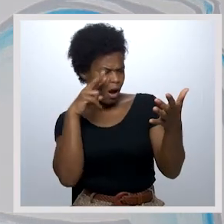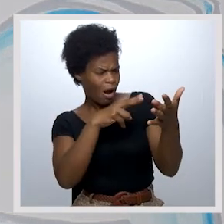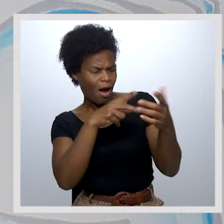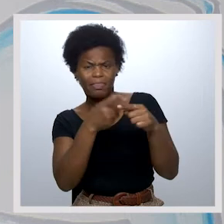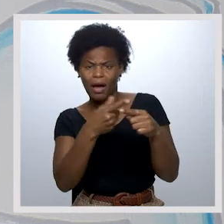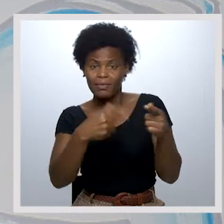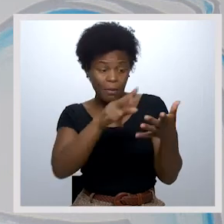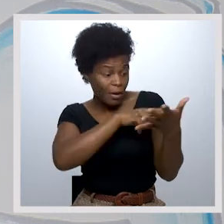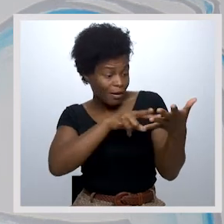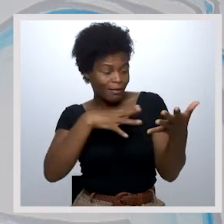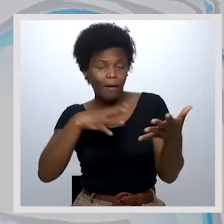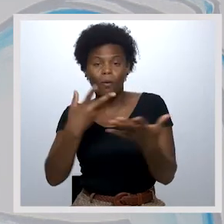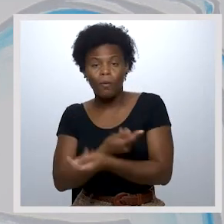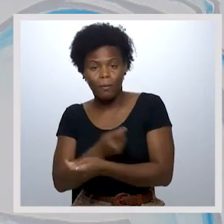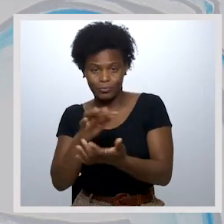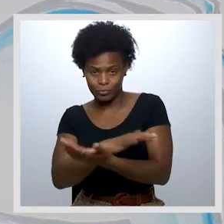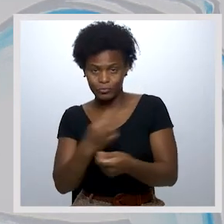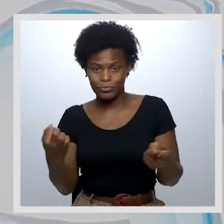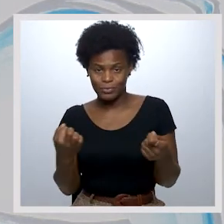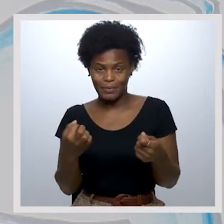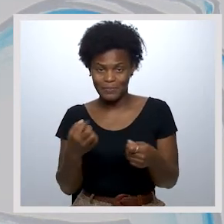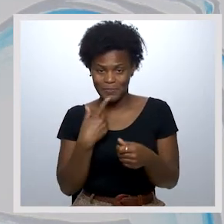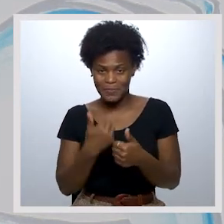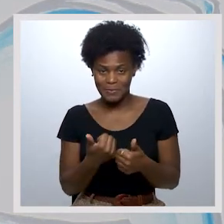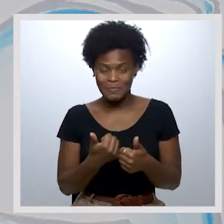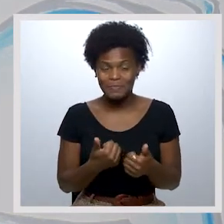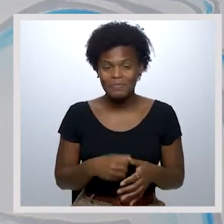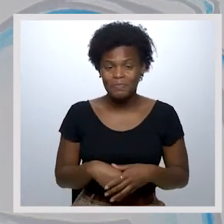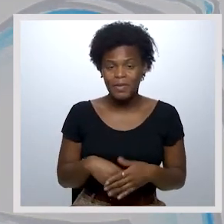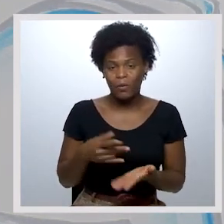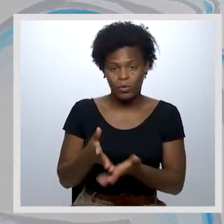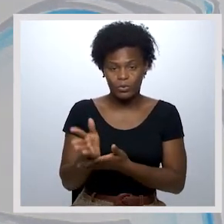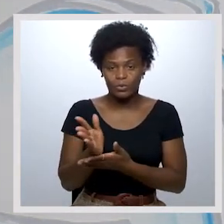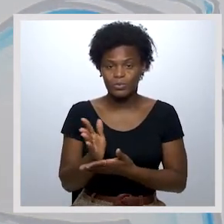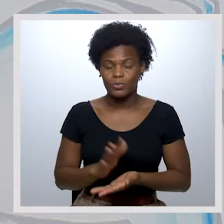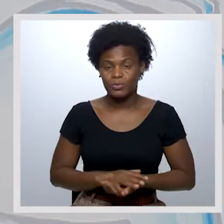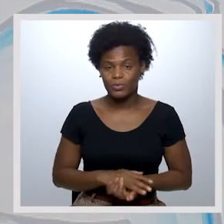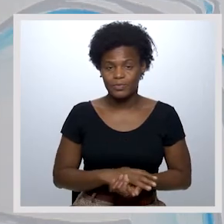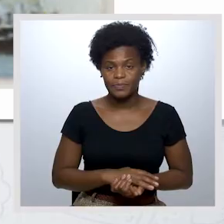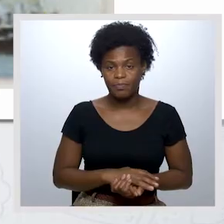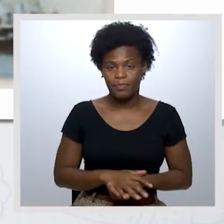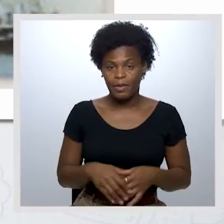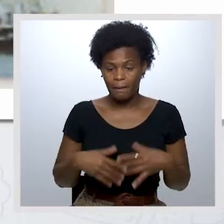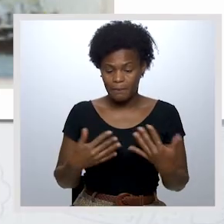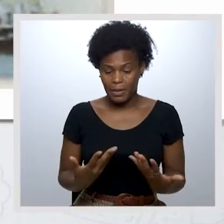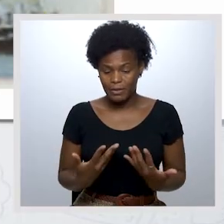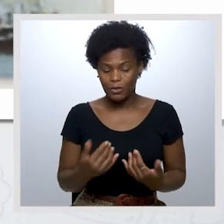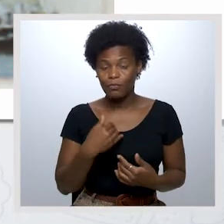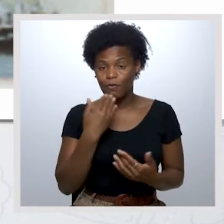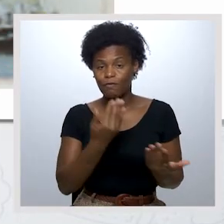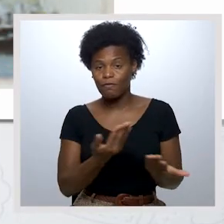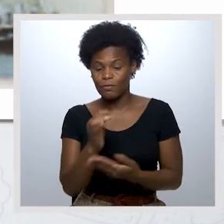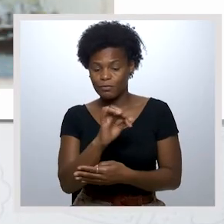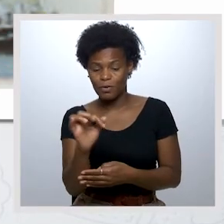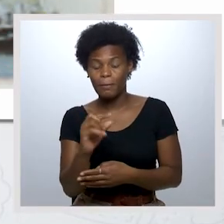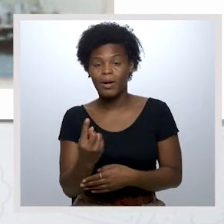à lire, à acheter même le journal. Très bien. On continue. Maintenant, je